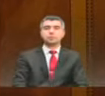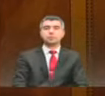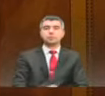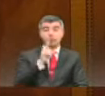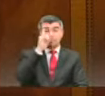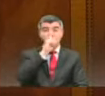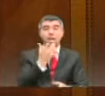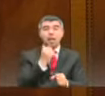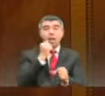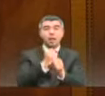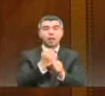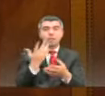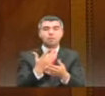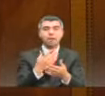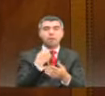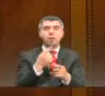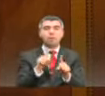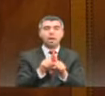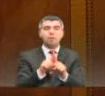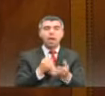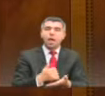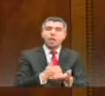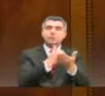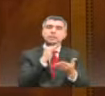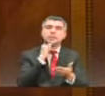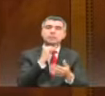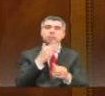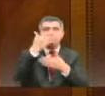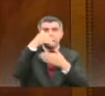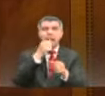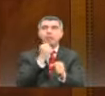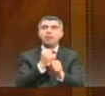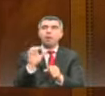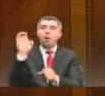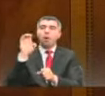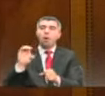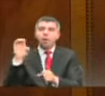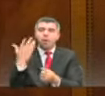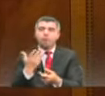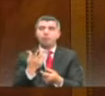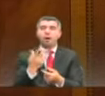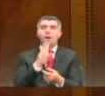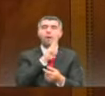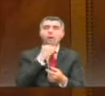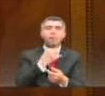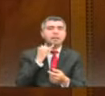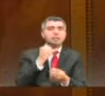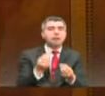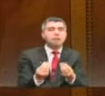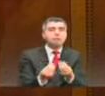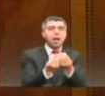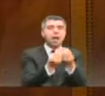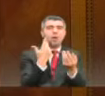الحكومة على خدمة مغاربة العالم والدفاع عن حقوقهم وحماية مصالحهم وحماية